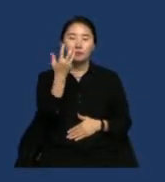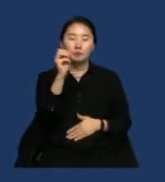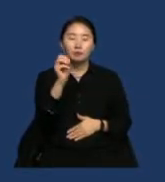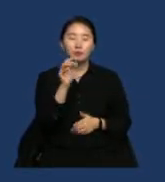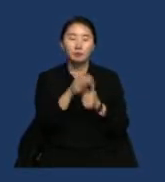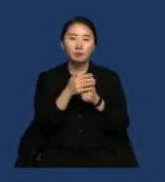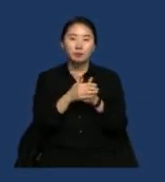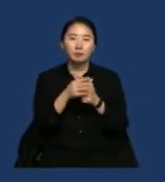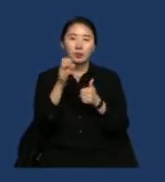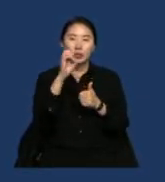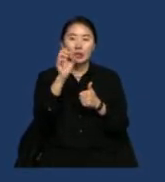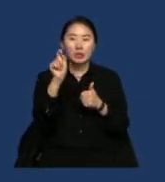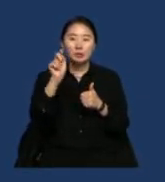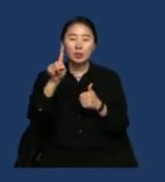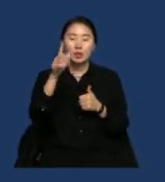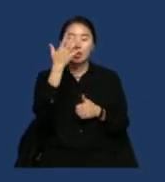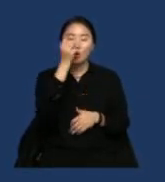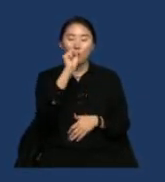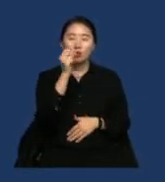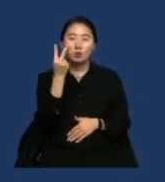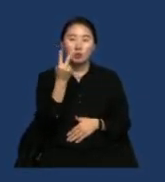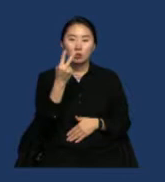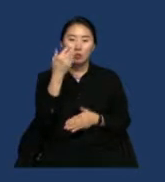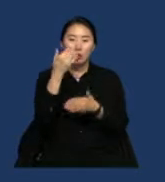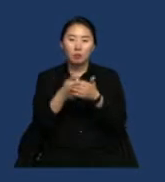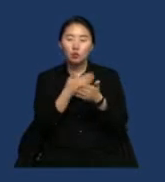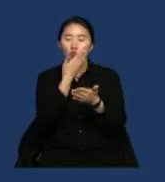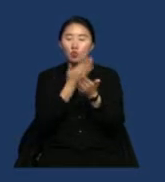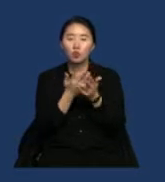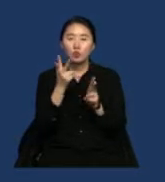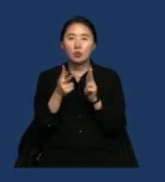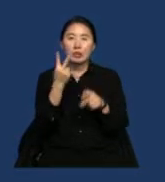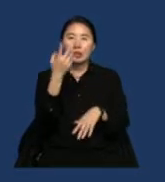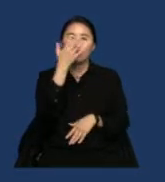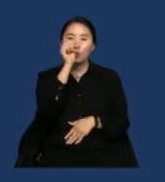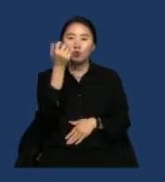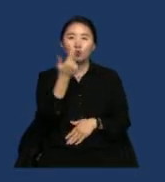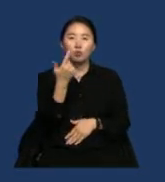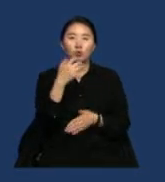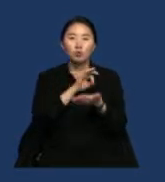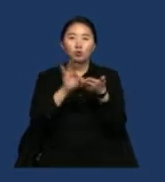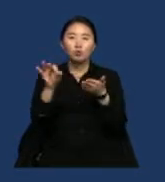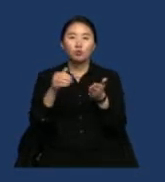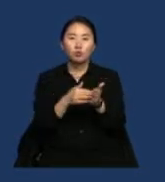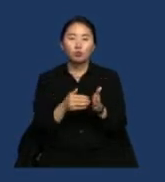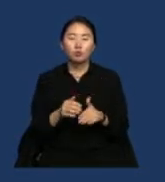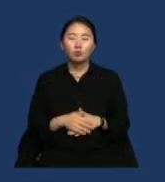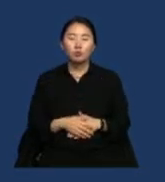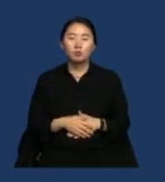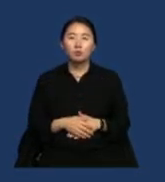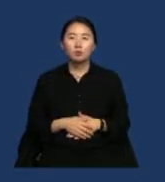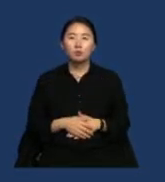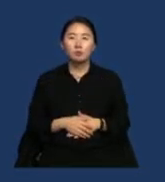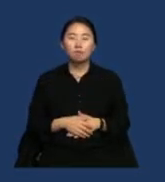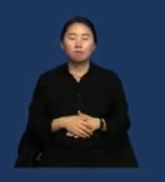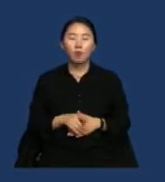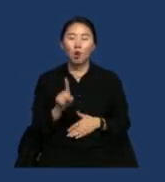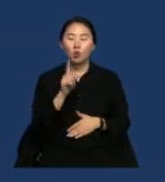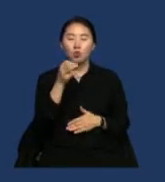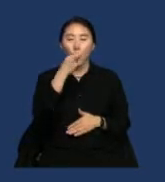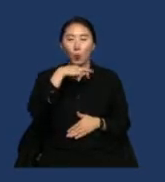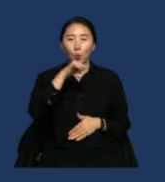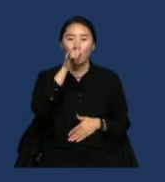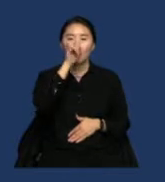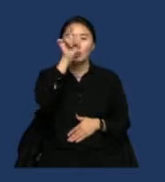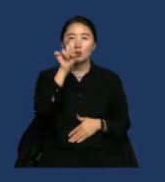지원받아 CCTV 설치에 1억 2천만 원, 나머지 주요 사업에 2억 6천만 원을 사용했습니다. 투입된 예산 대비 얼마나